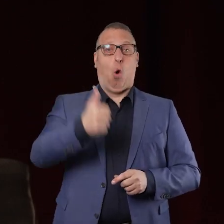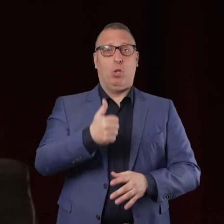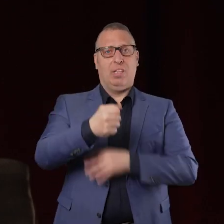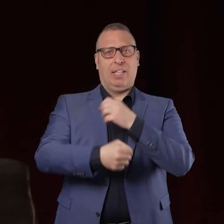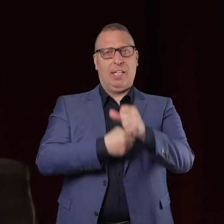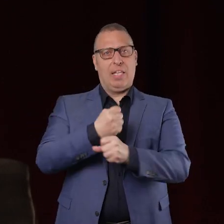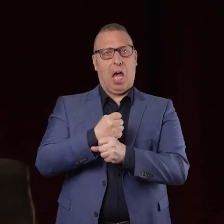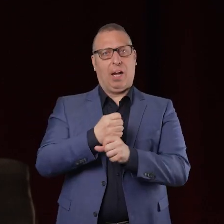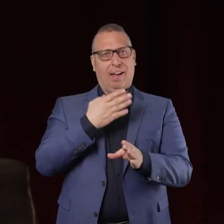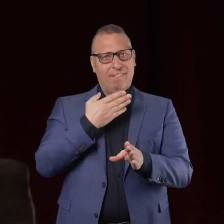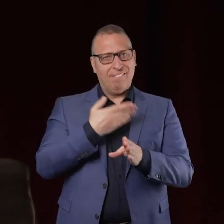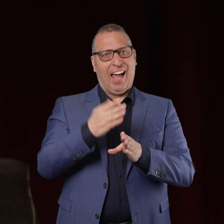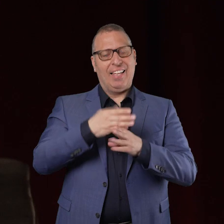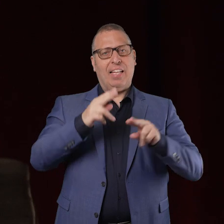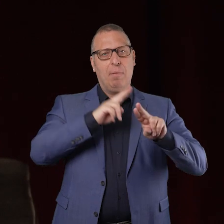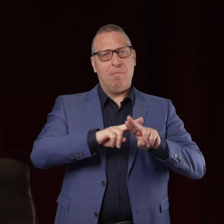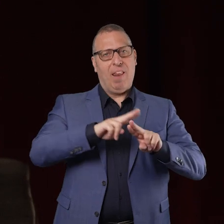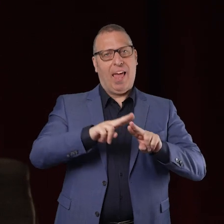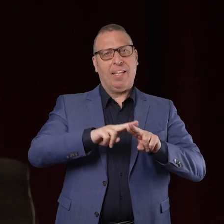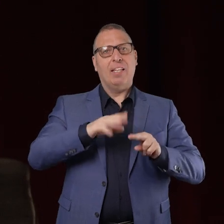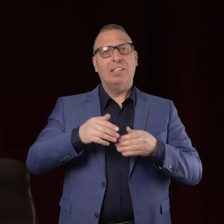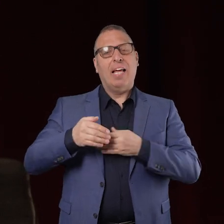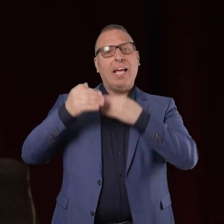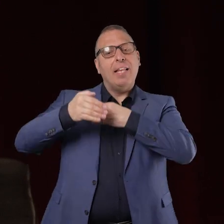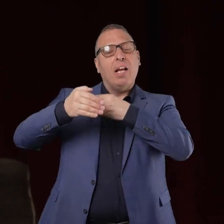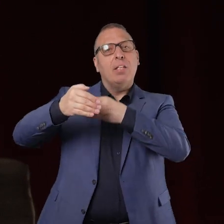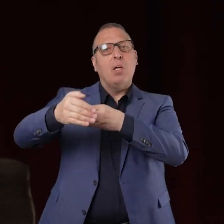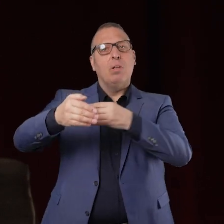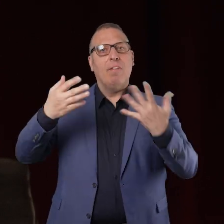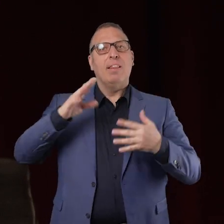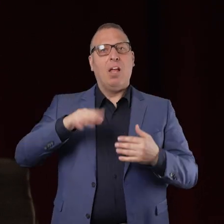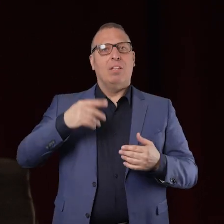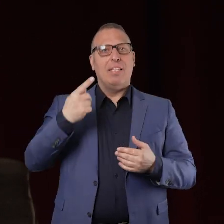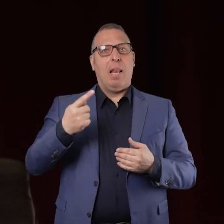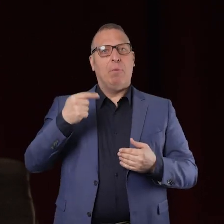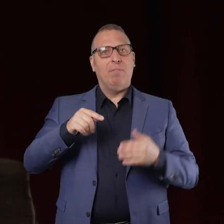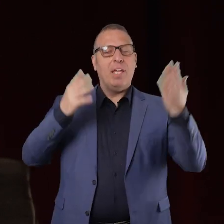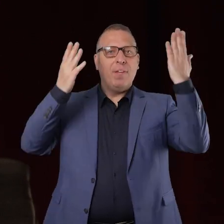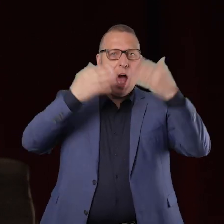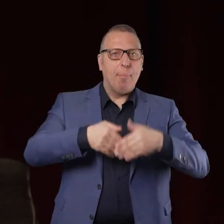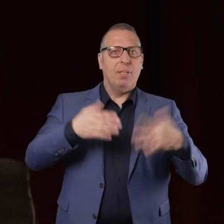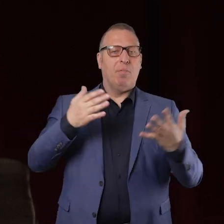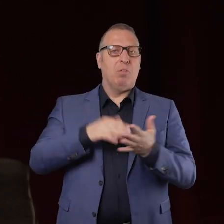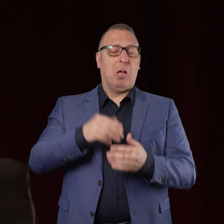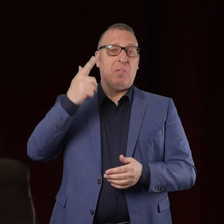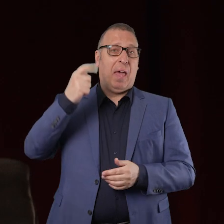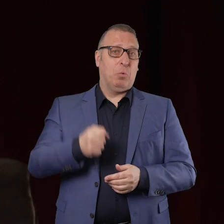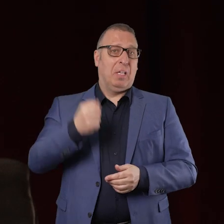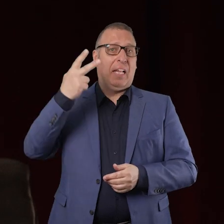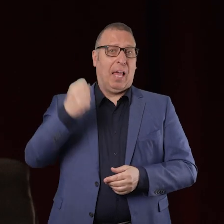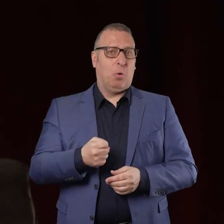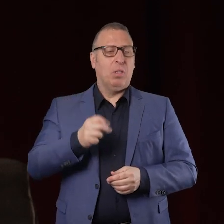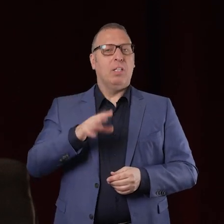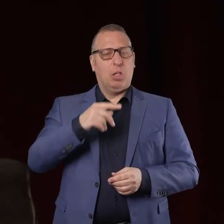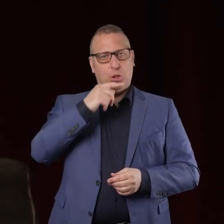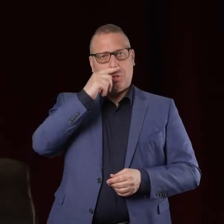nächsten 100 Jahre ja, das so weiterpflegen können, dass dann eine Generation, wenn sie dann an dem Abend, wo sie dann 200 Jahre